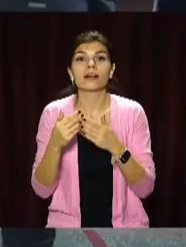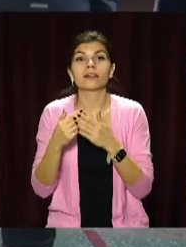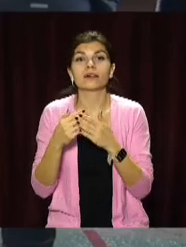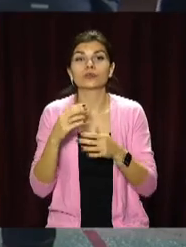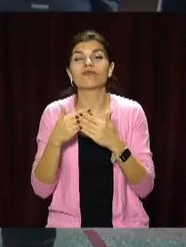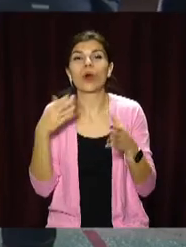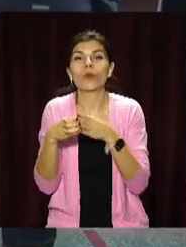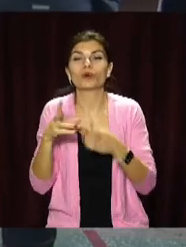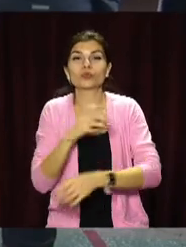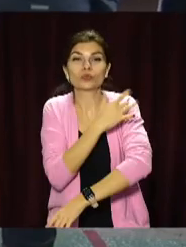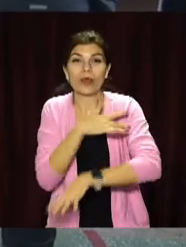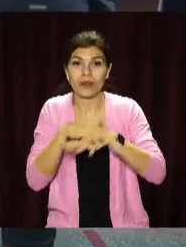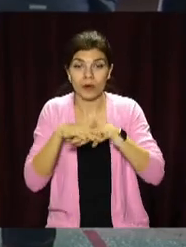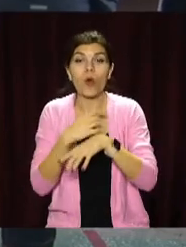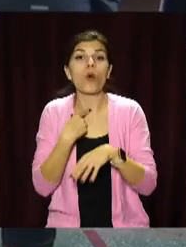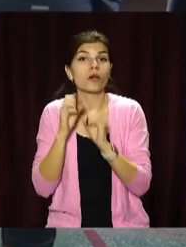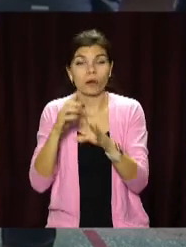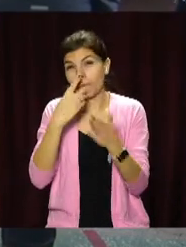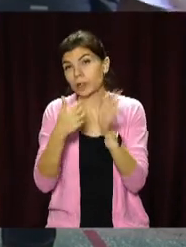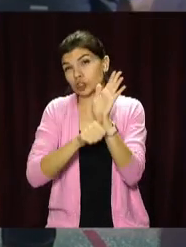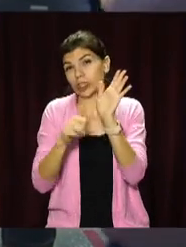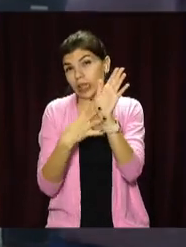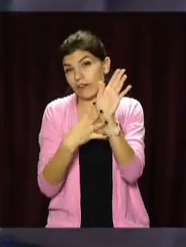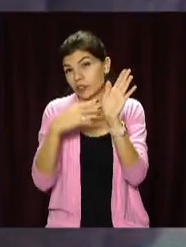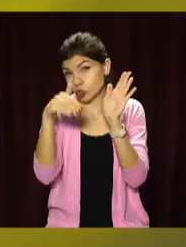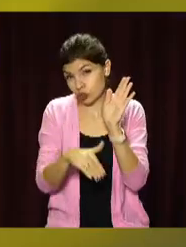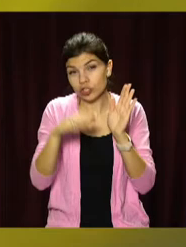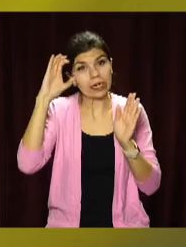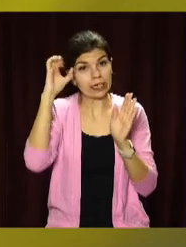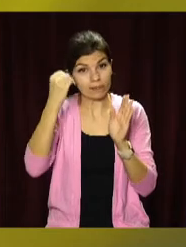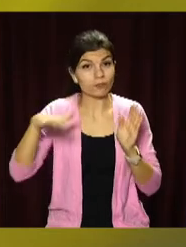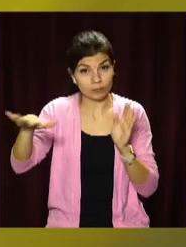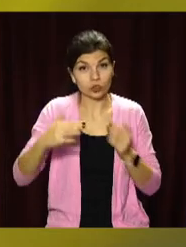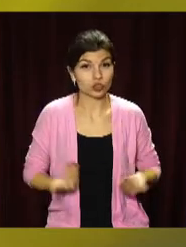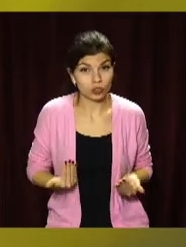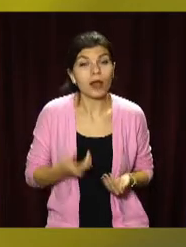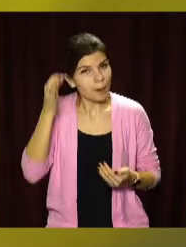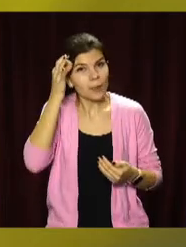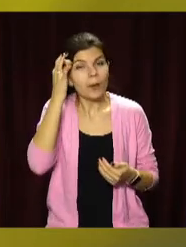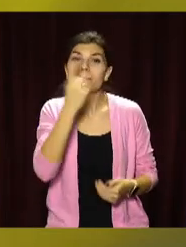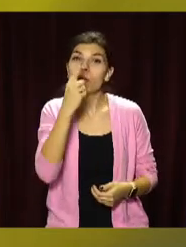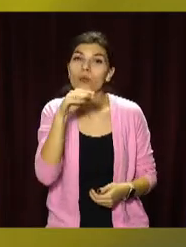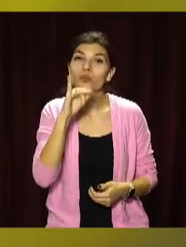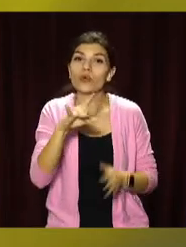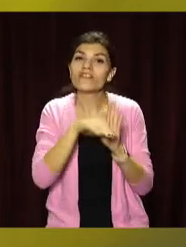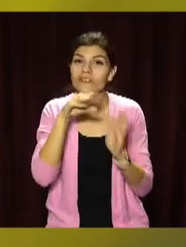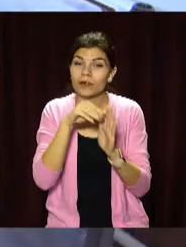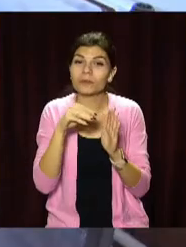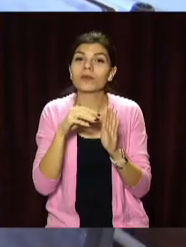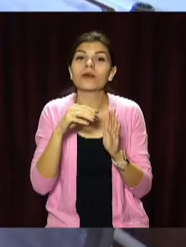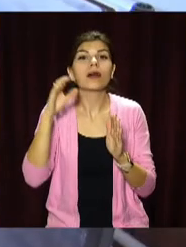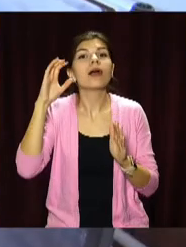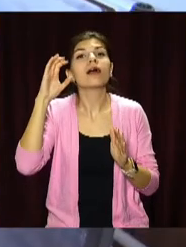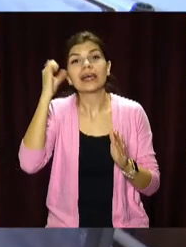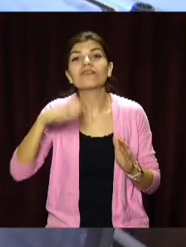«Слуга народу» віддали свої голоси понад 69 тисяч криворіжців. Нагадаємо, перший тур виборів очільника Кривого